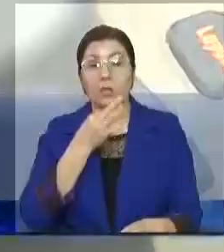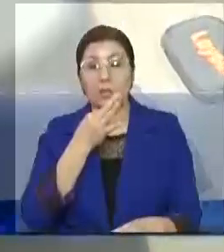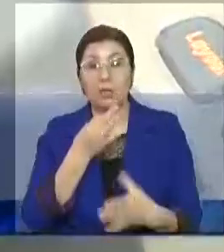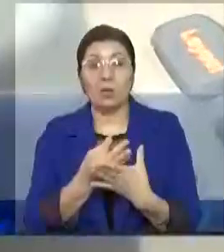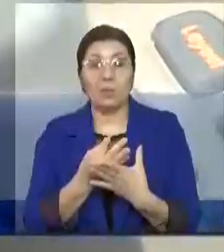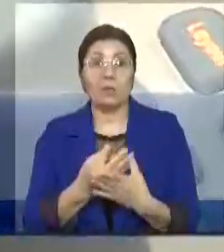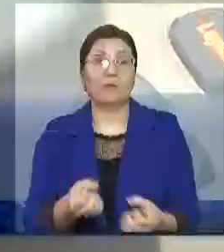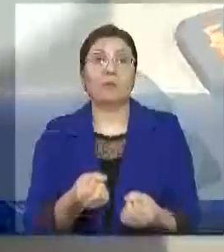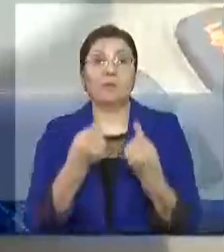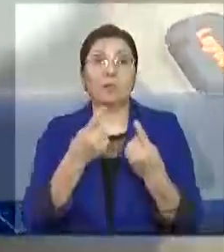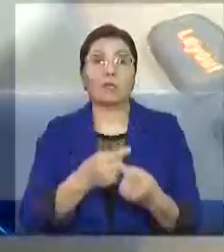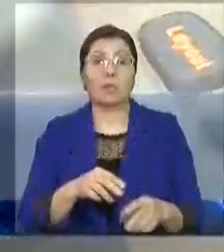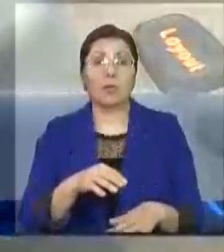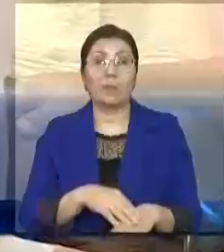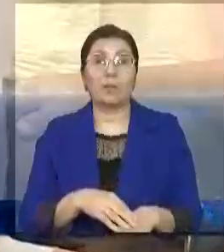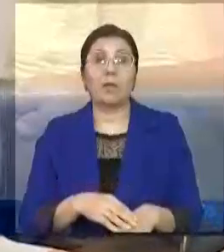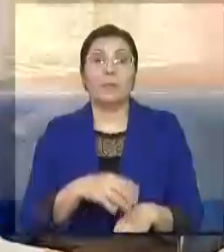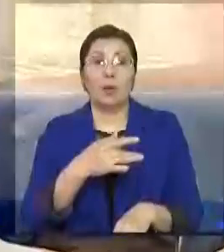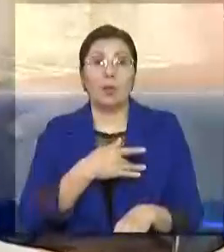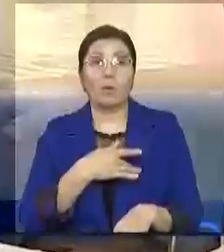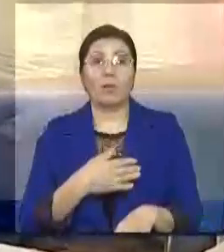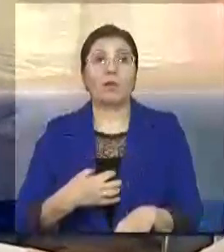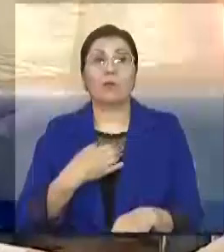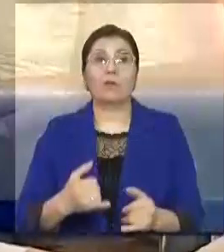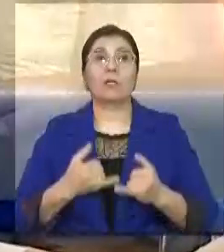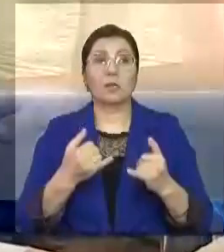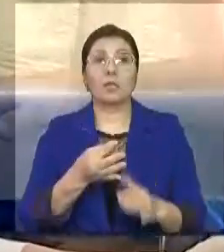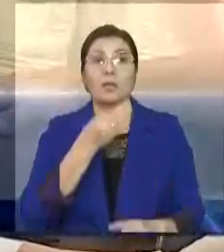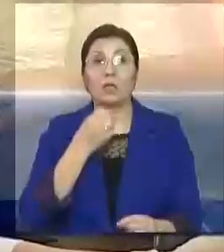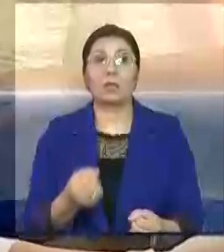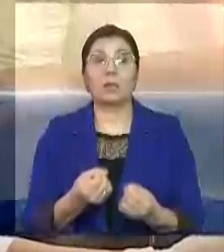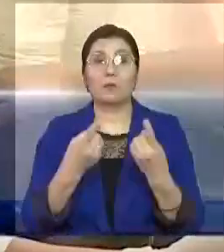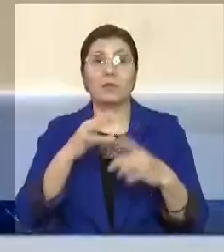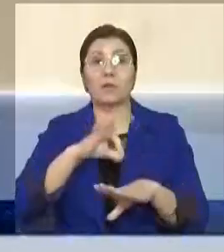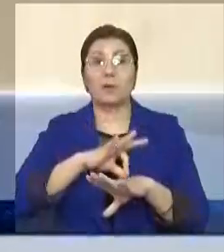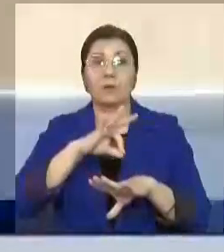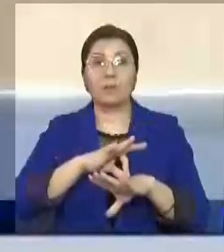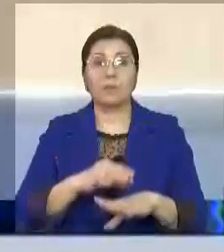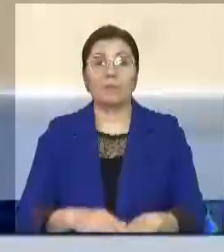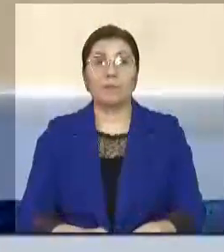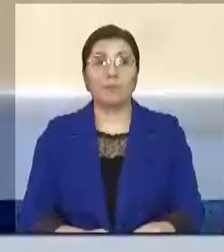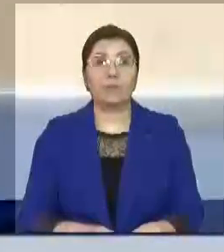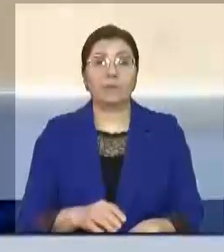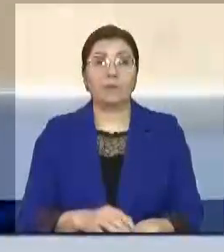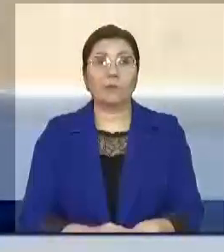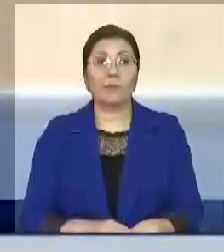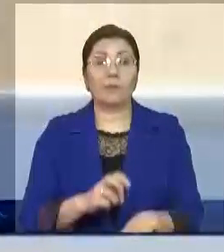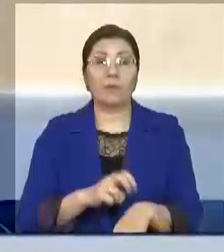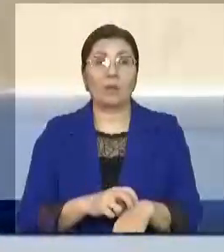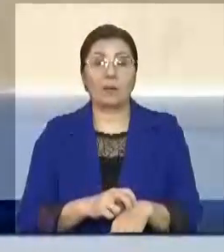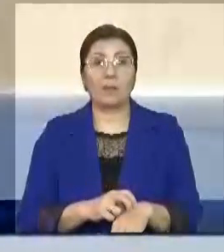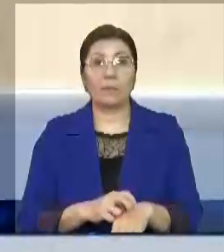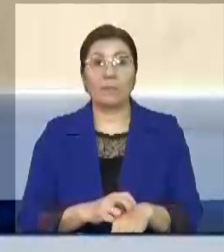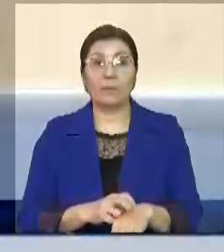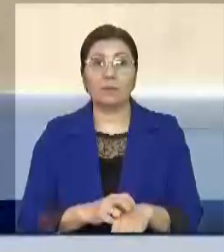детали в структуре органов, сосудов, что особенно важно для раннего выявления патологии. Специалист Серкель, УЗИ сердца